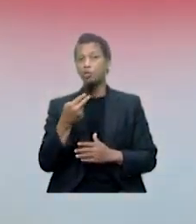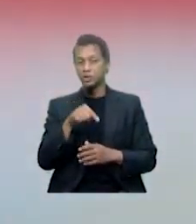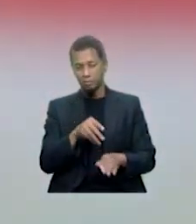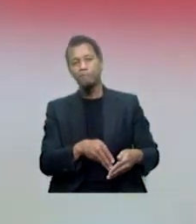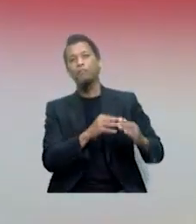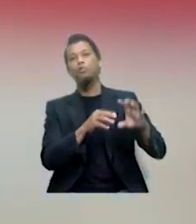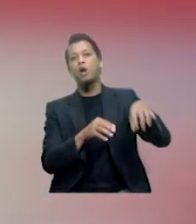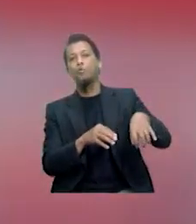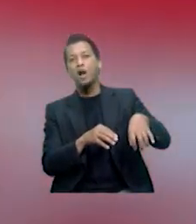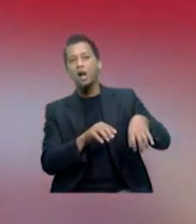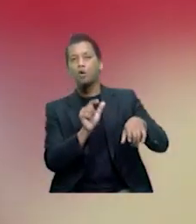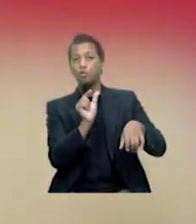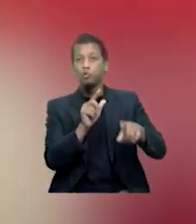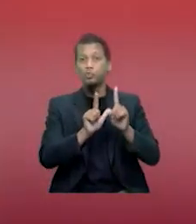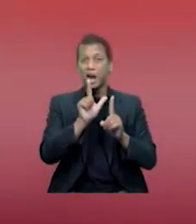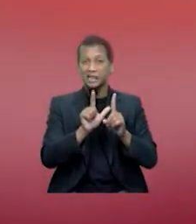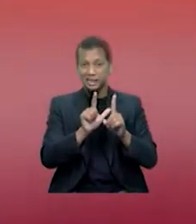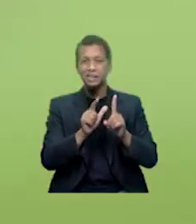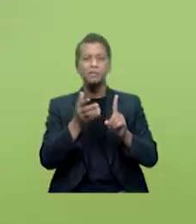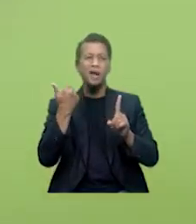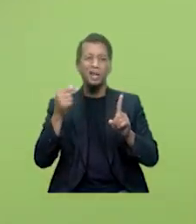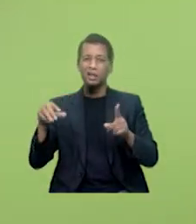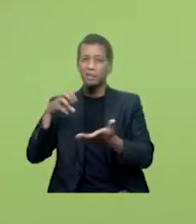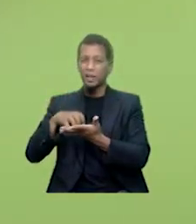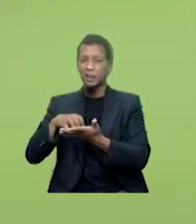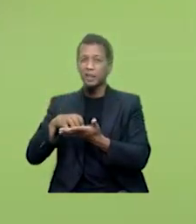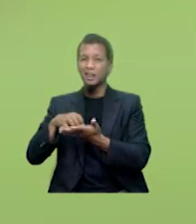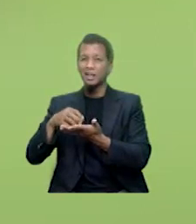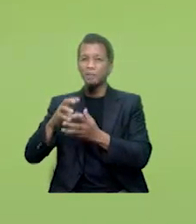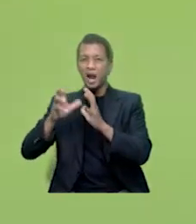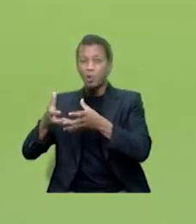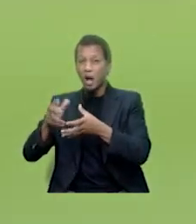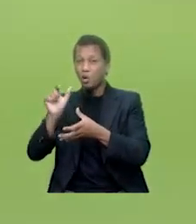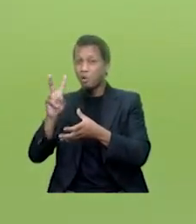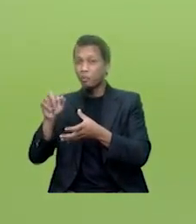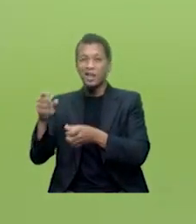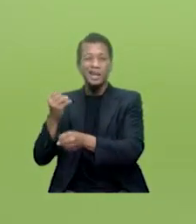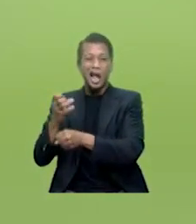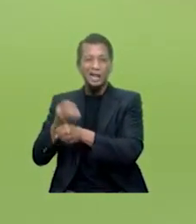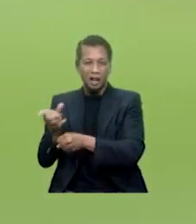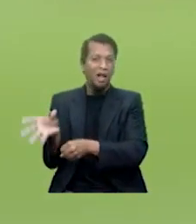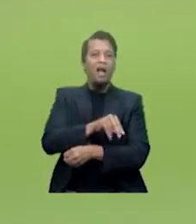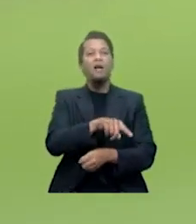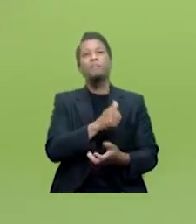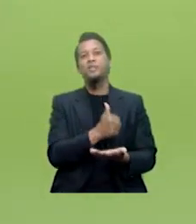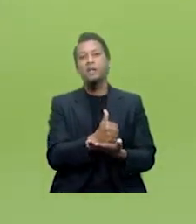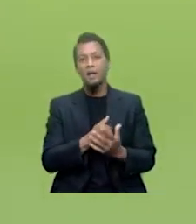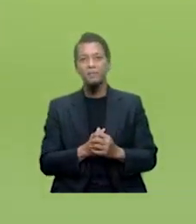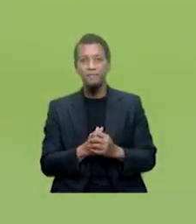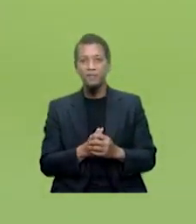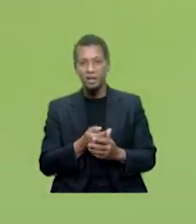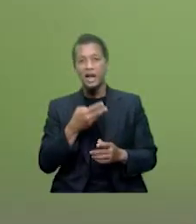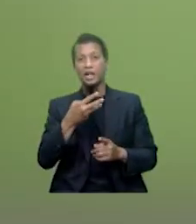Piala Dunia u-17 telah gagal menjadi tuan rumah Piala Dunia u-20 sepakbola Indonesia banyak terobosan sejak Erick Thohir menjadi